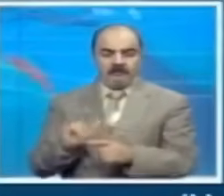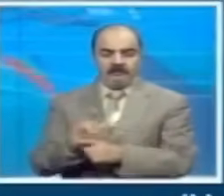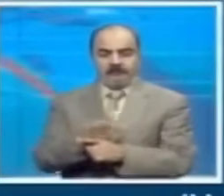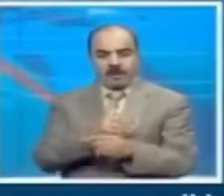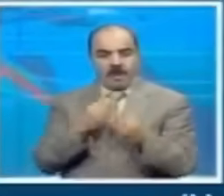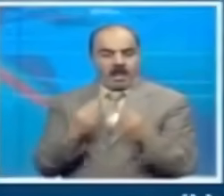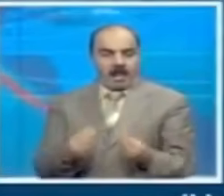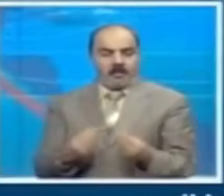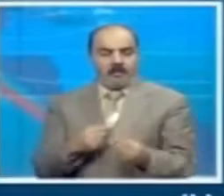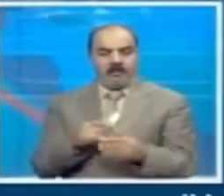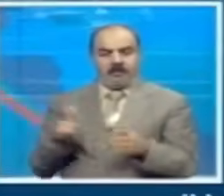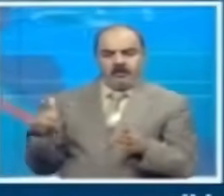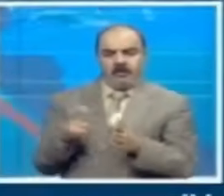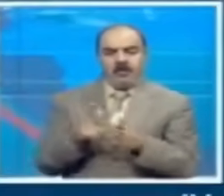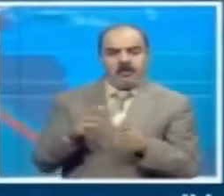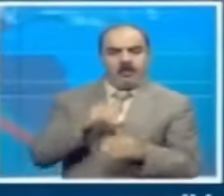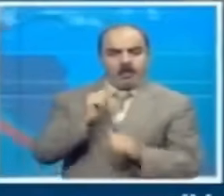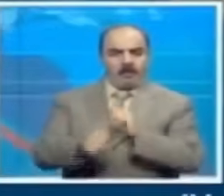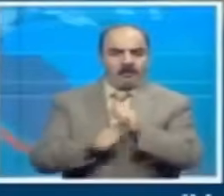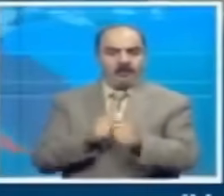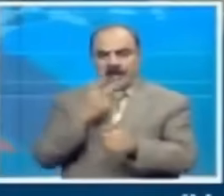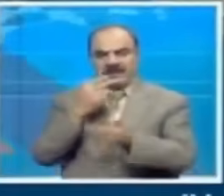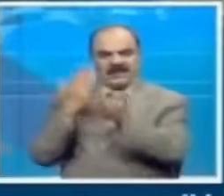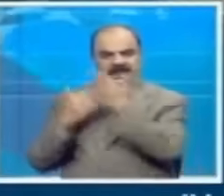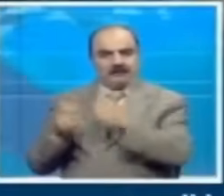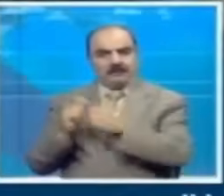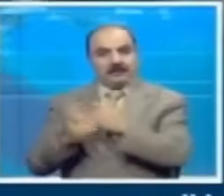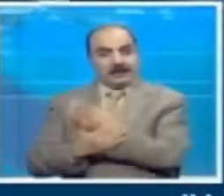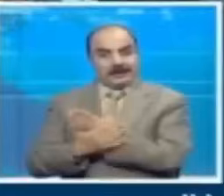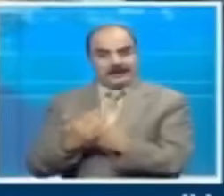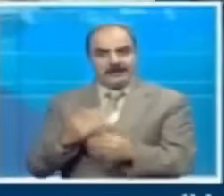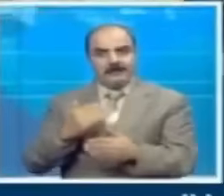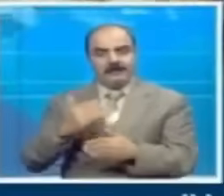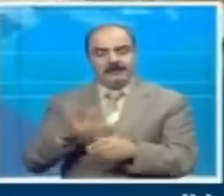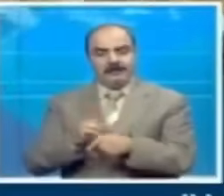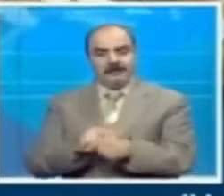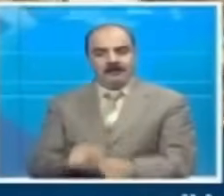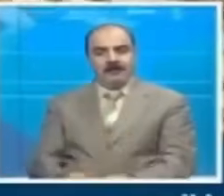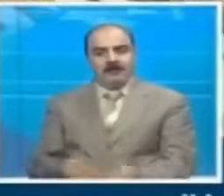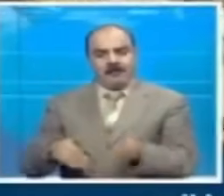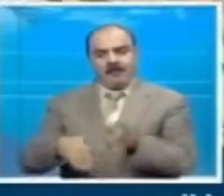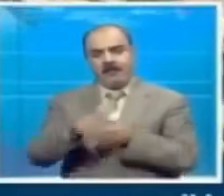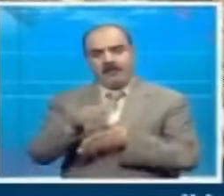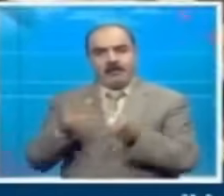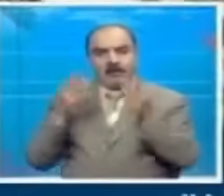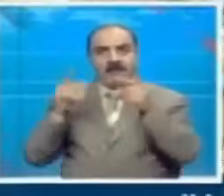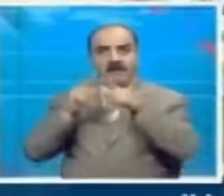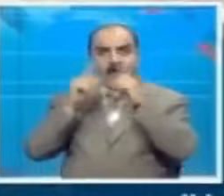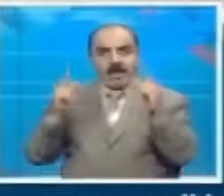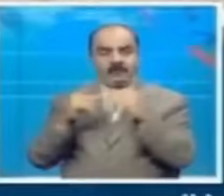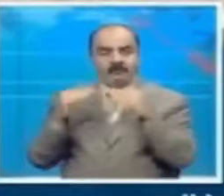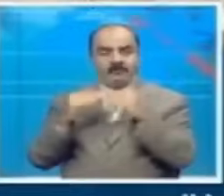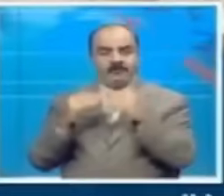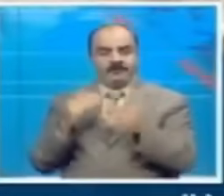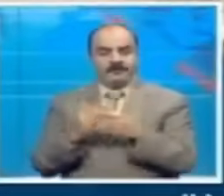كفاءة كل الموانئ البحرية المصرية القديمة وإنشاء جديدة لإقامة ممرات لوجستية دولية